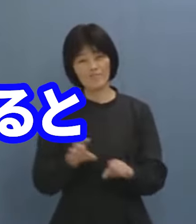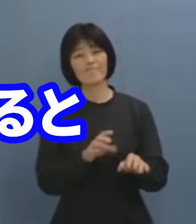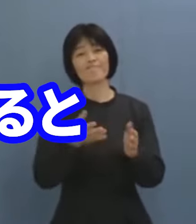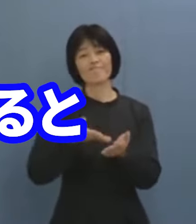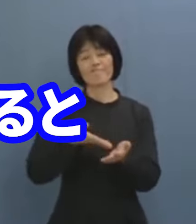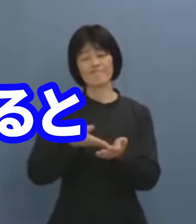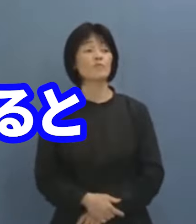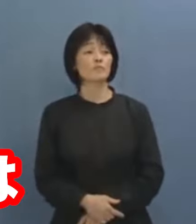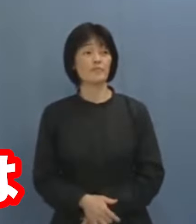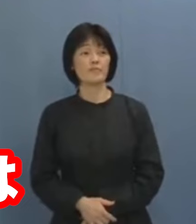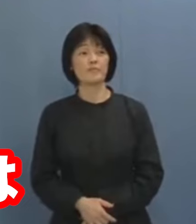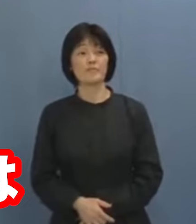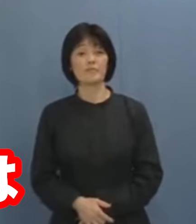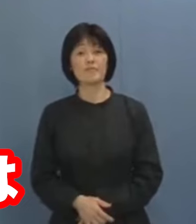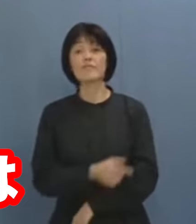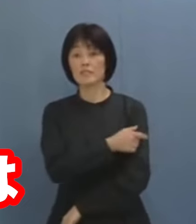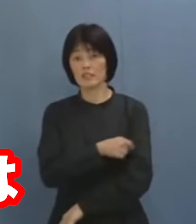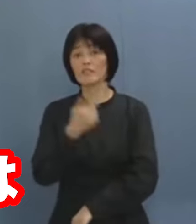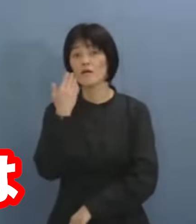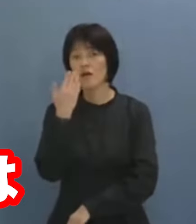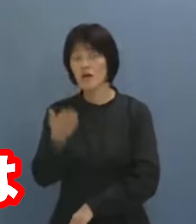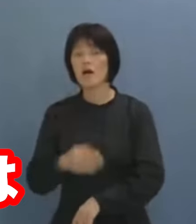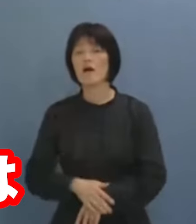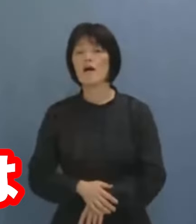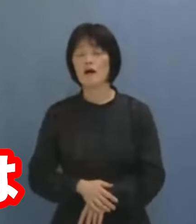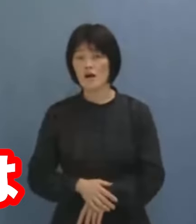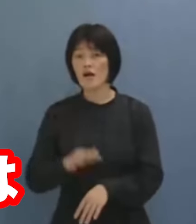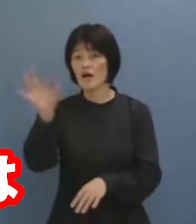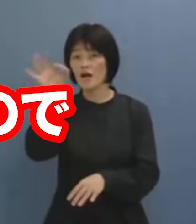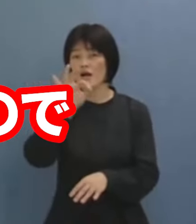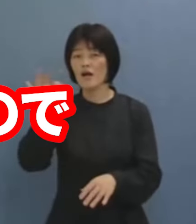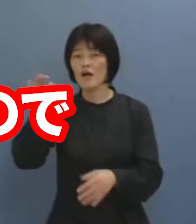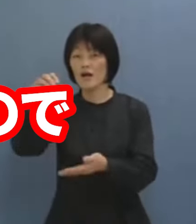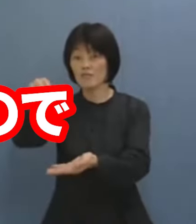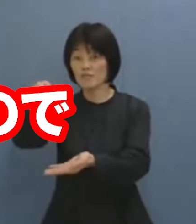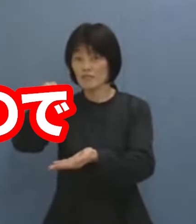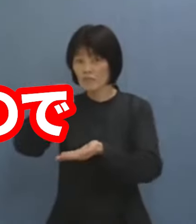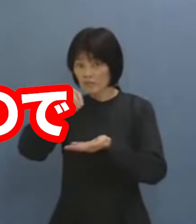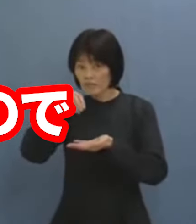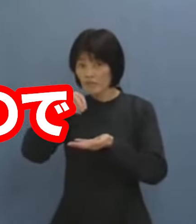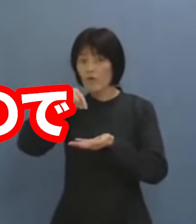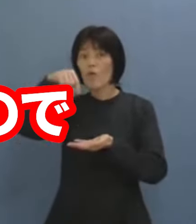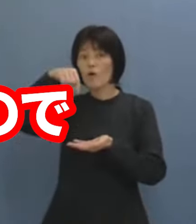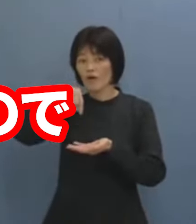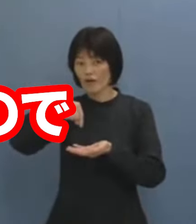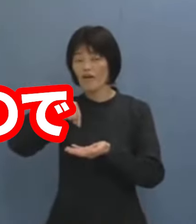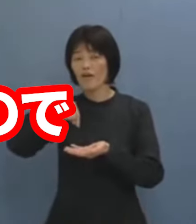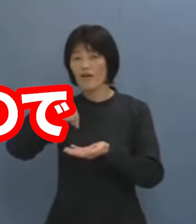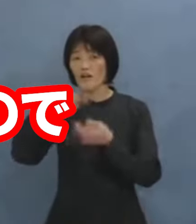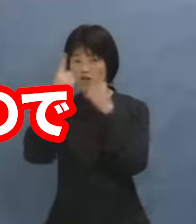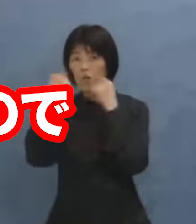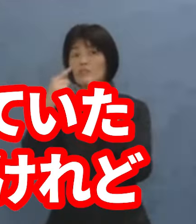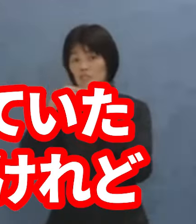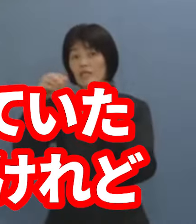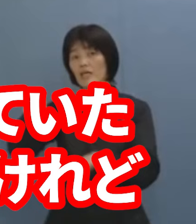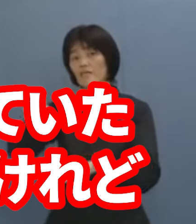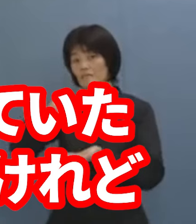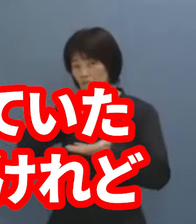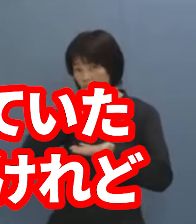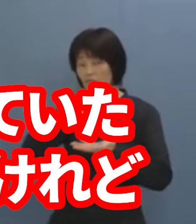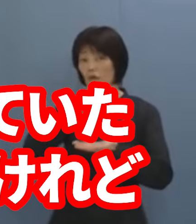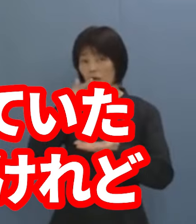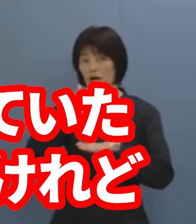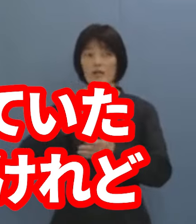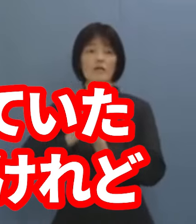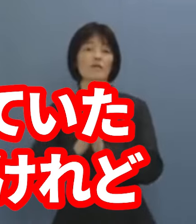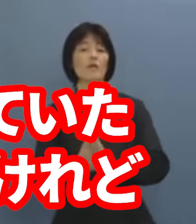います、ね、 はい、あとその贈答品に関してはその、まあ、私的に受け取ってたのではなくて、まあ、あくまで県として